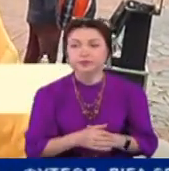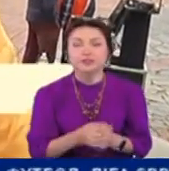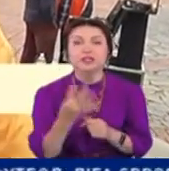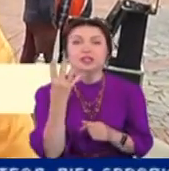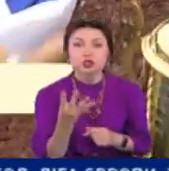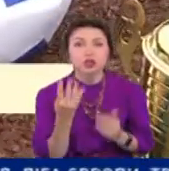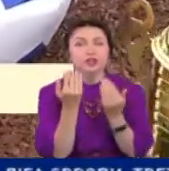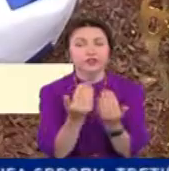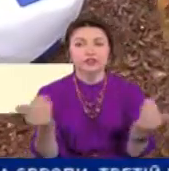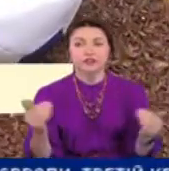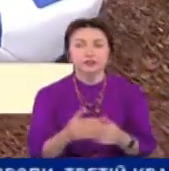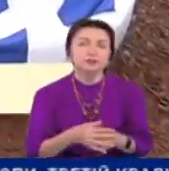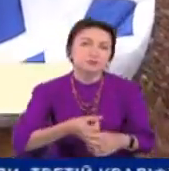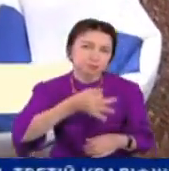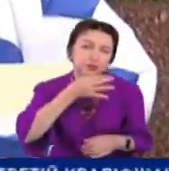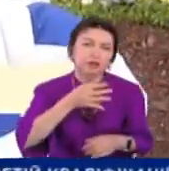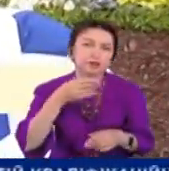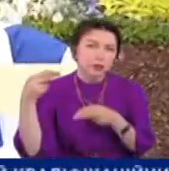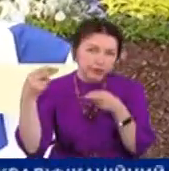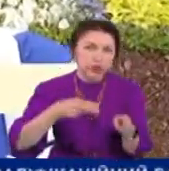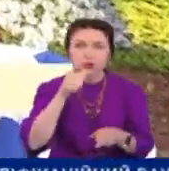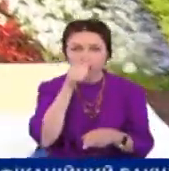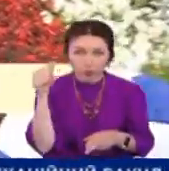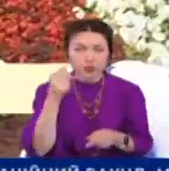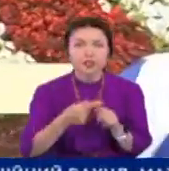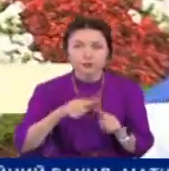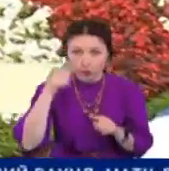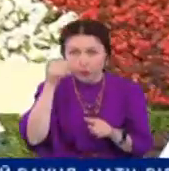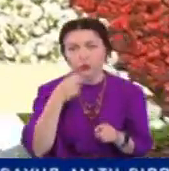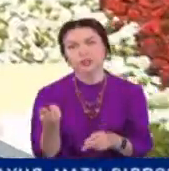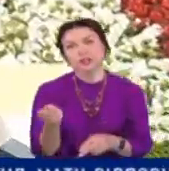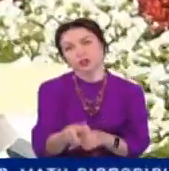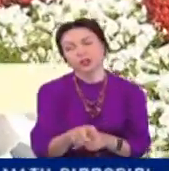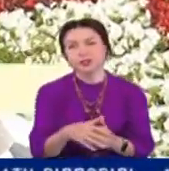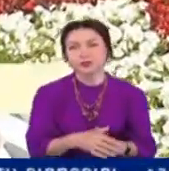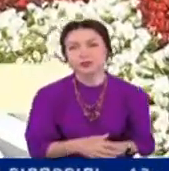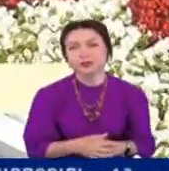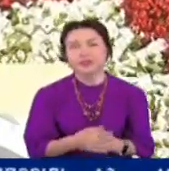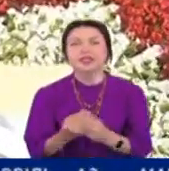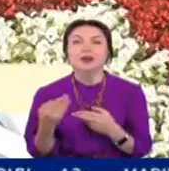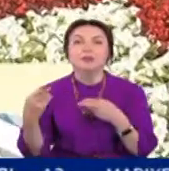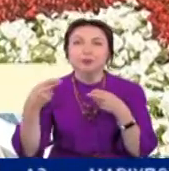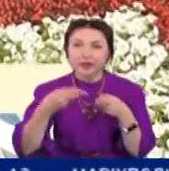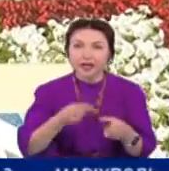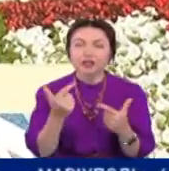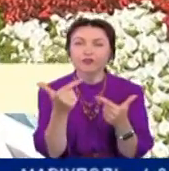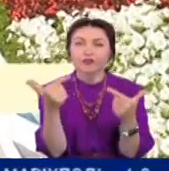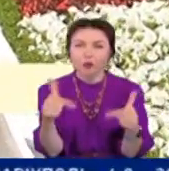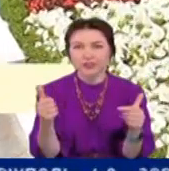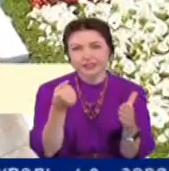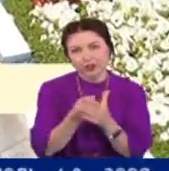4 виставки. Нравиться, приїжджали в тому році, у цьому році зайшли. Ми приїхали у гості до